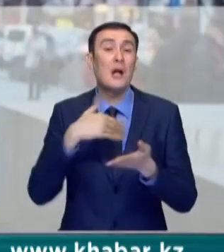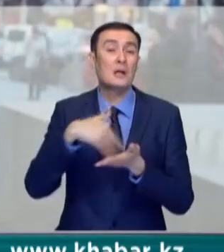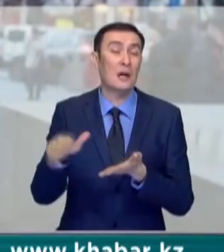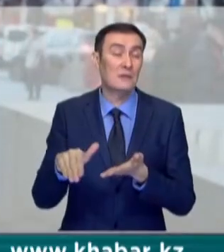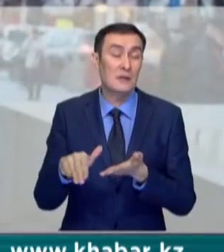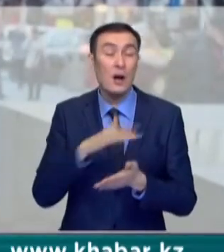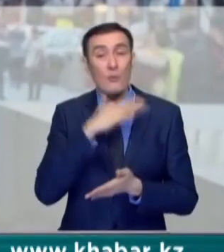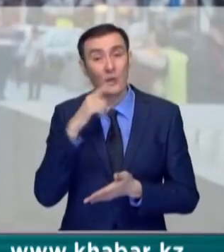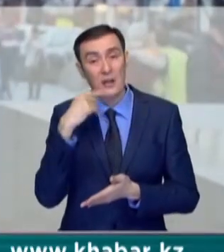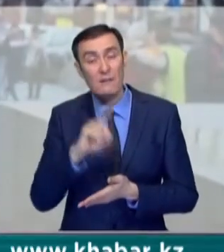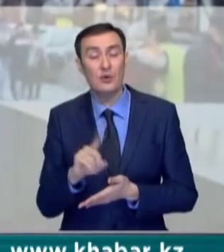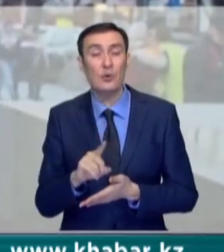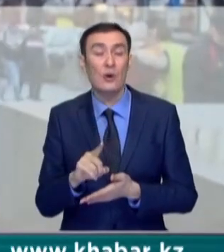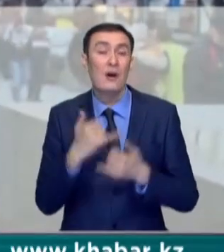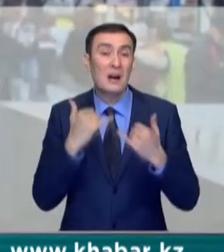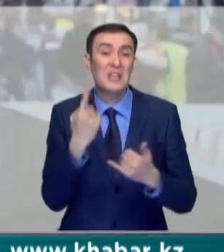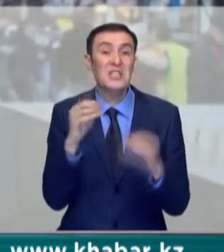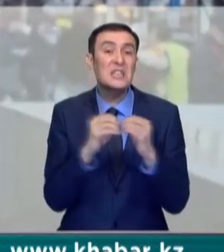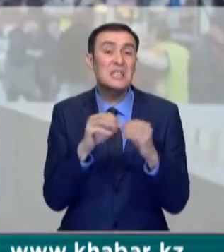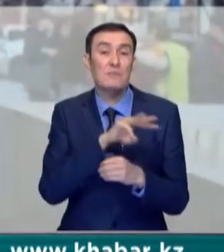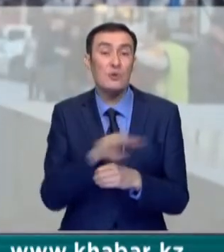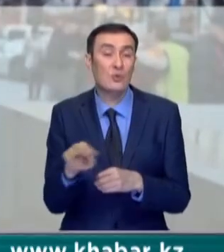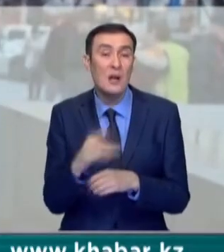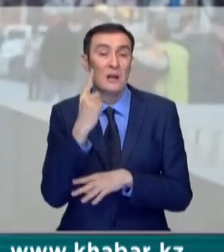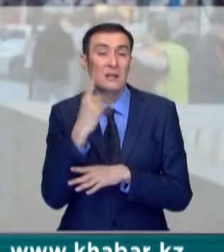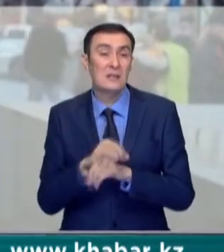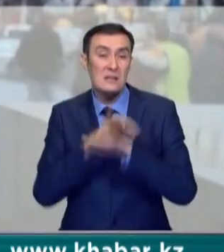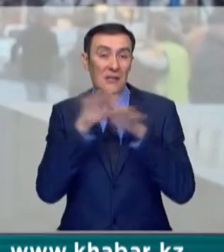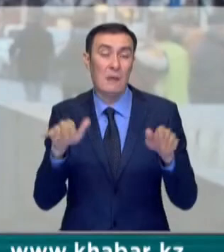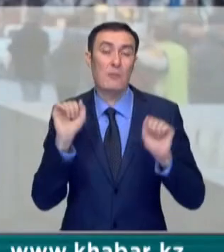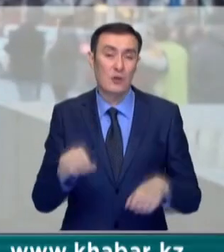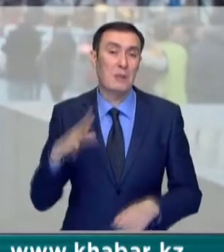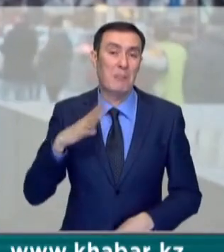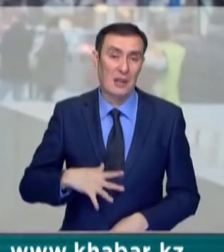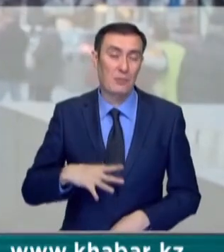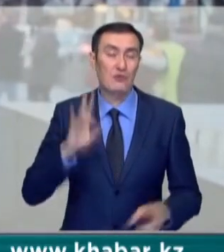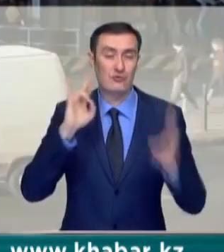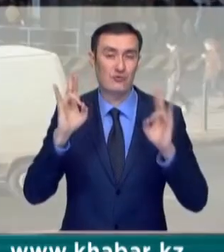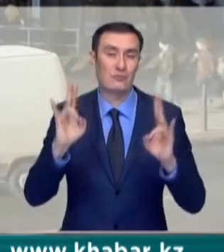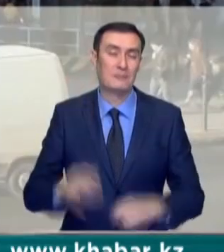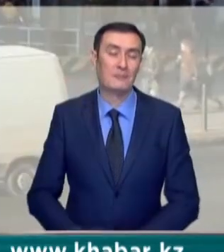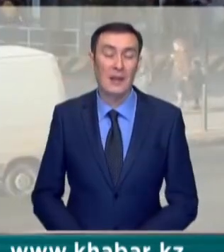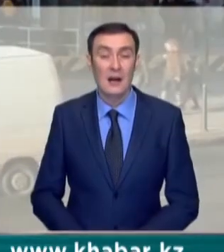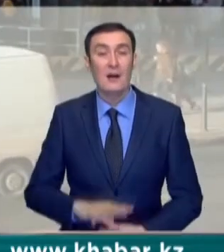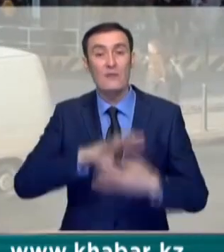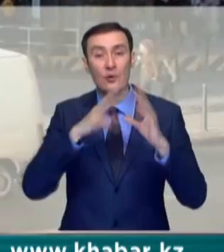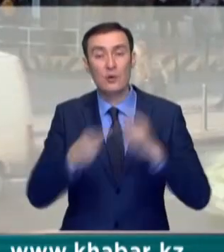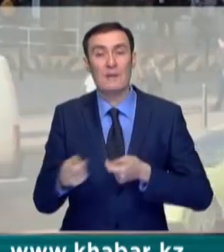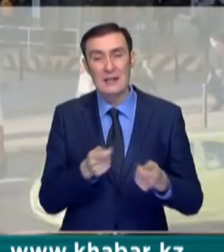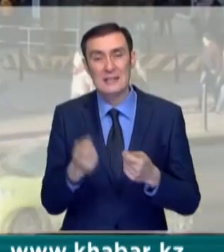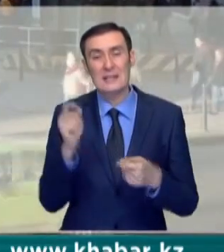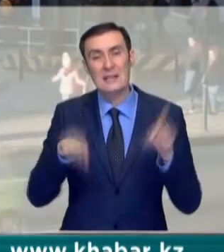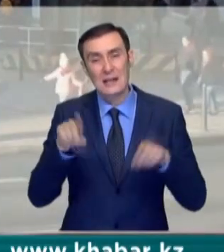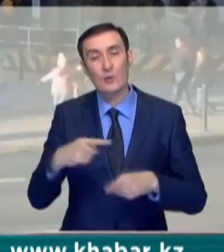отказываться? Многие считают, что ради 10 минут залпа в новогоднюю ночь можно потерпеть и шум. В итоге власти Праги пошли на